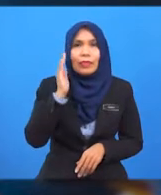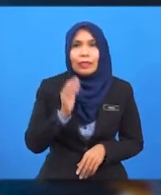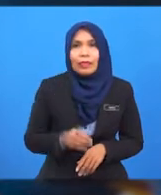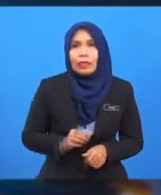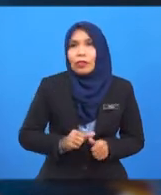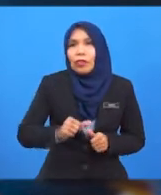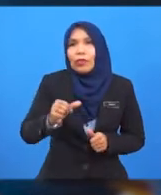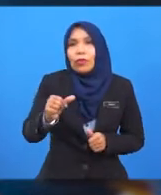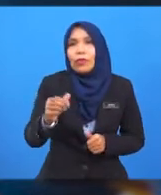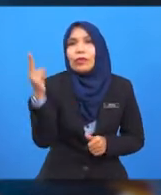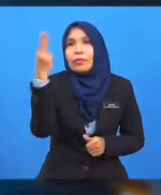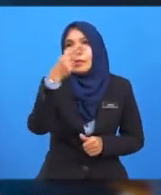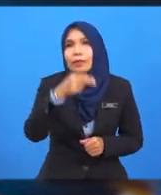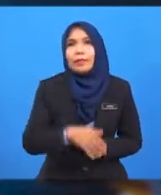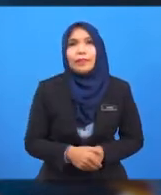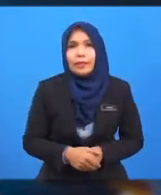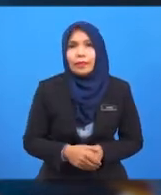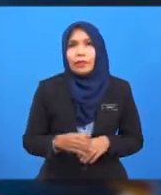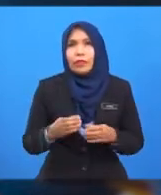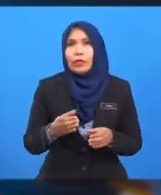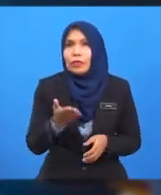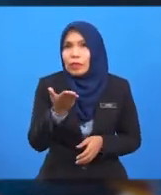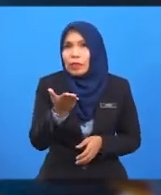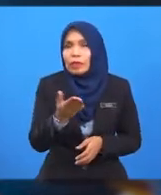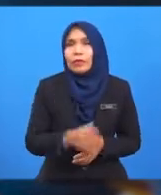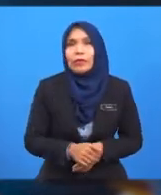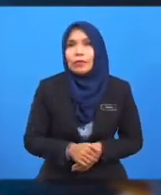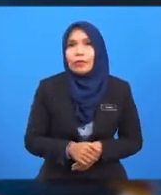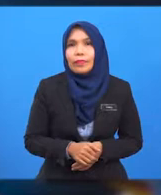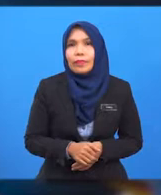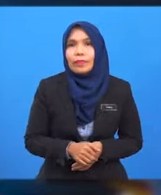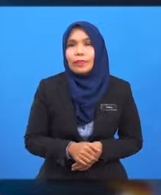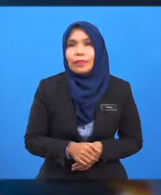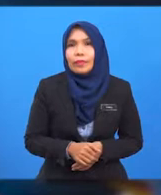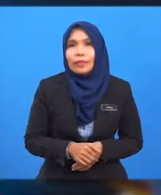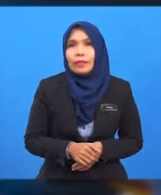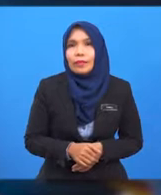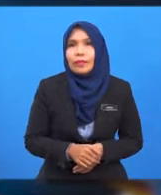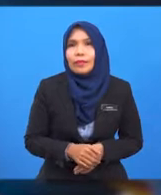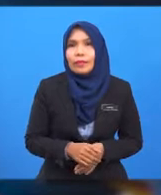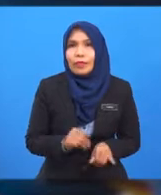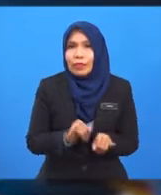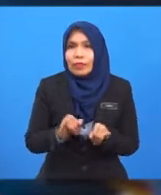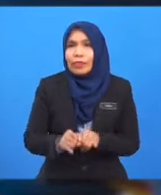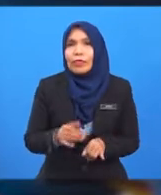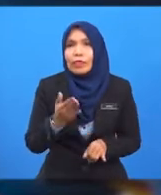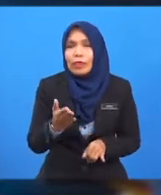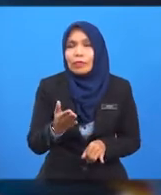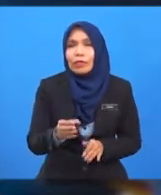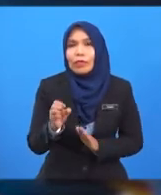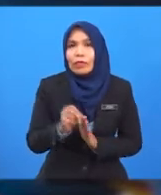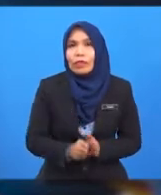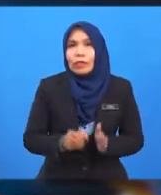Sekarang, cuba kamu bayangkan sekiranya kamu adalah seorang